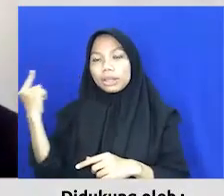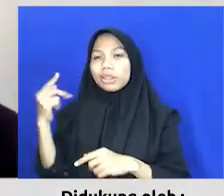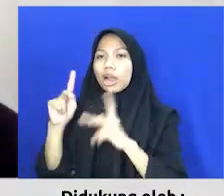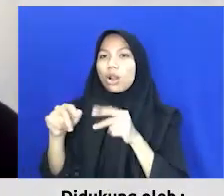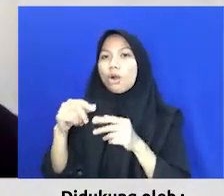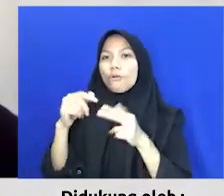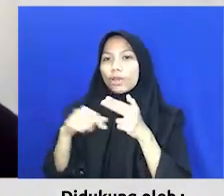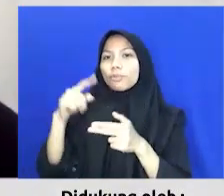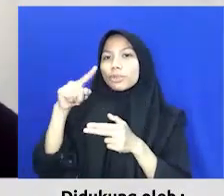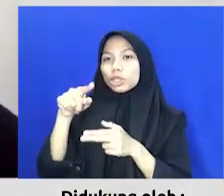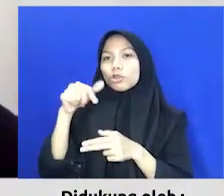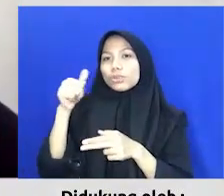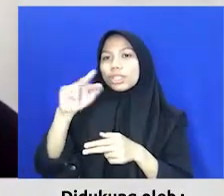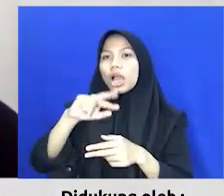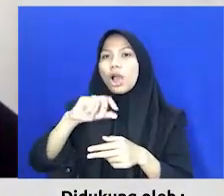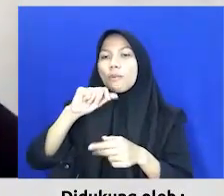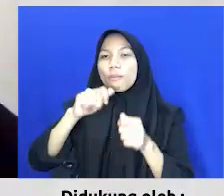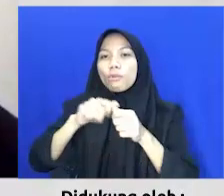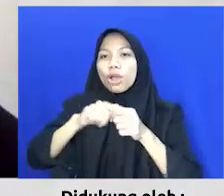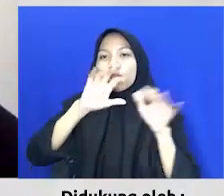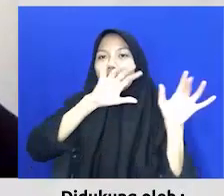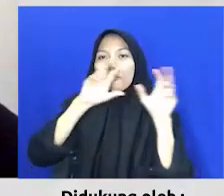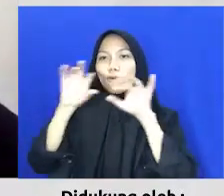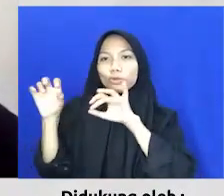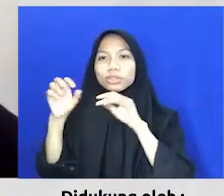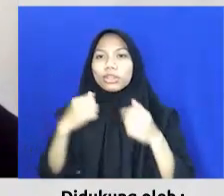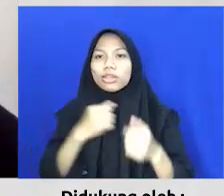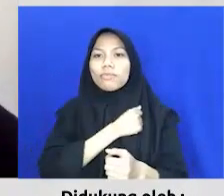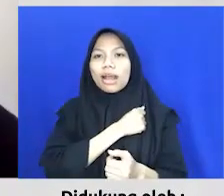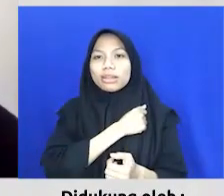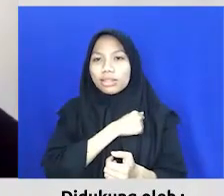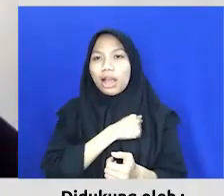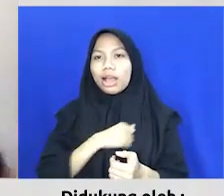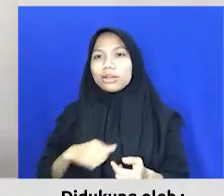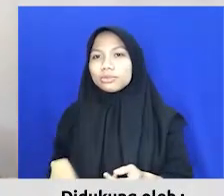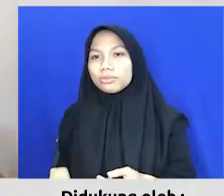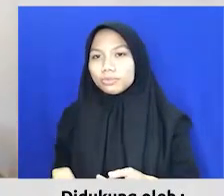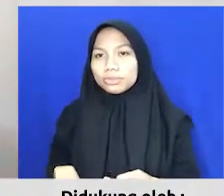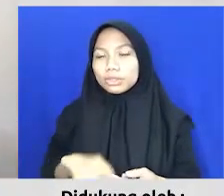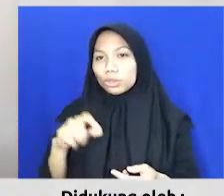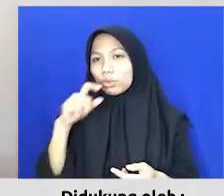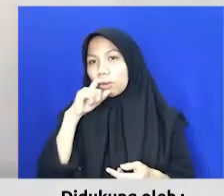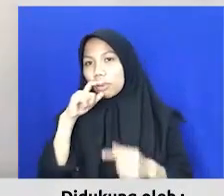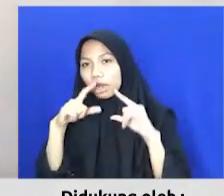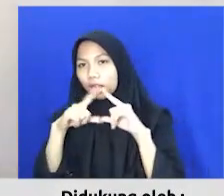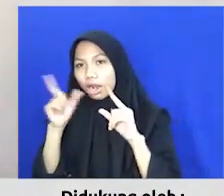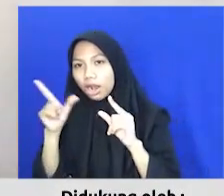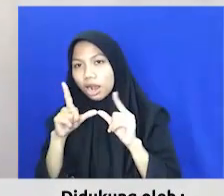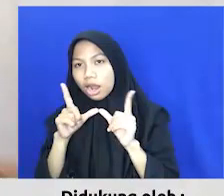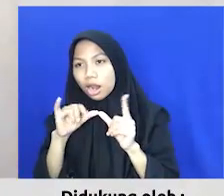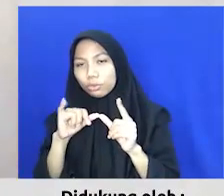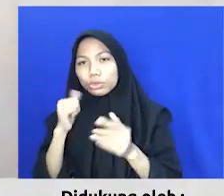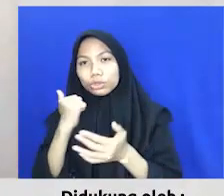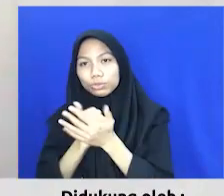sering bicara, tentu saja ada Usmar di sana, ada Pak Rosihan Anwar, ada Asrul Sani. Tapi dunia film di masa itu tuh kayak